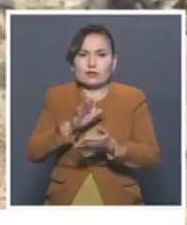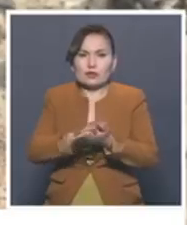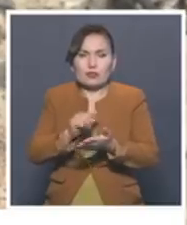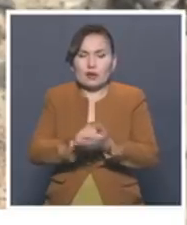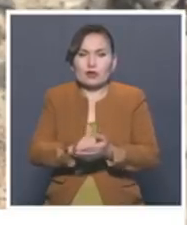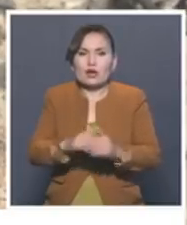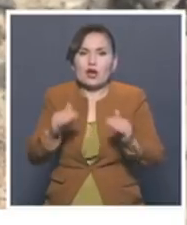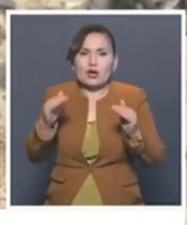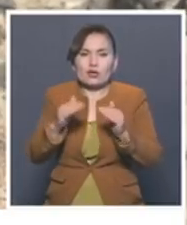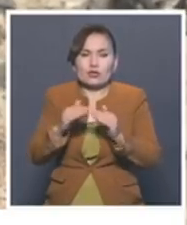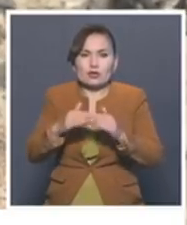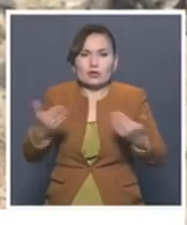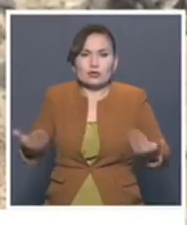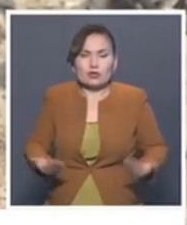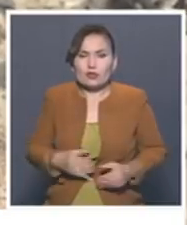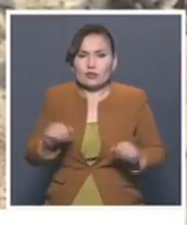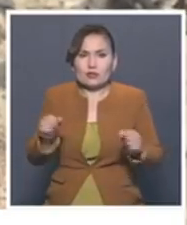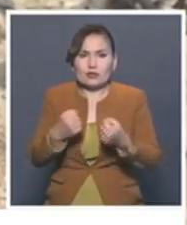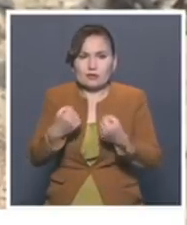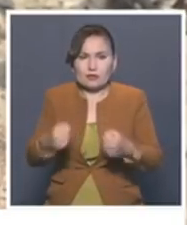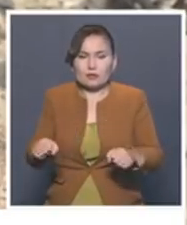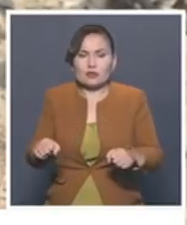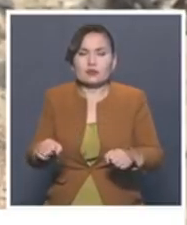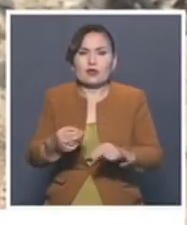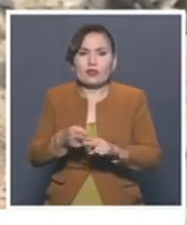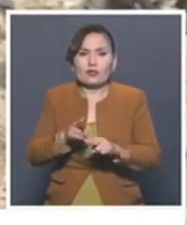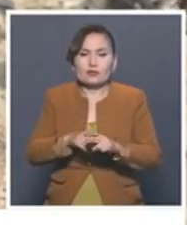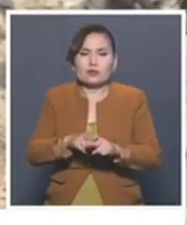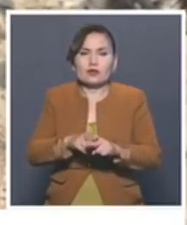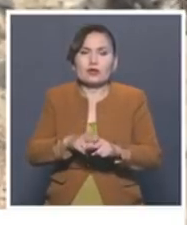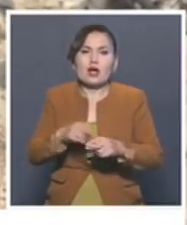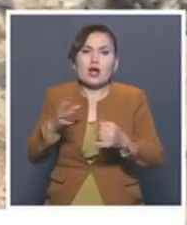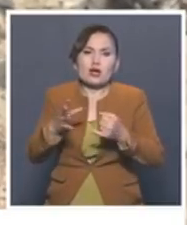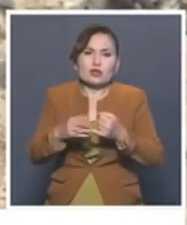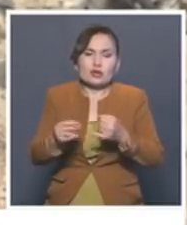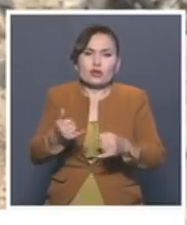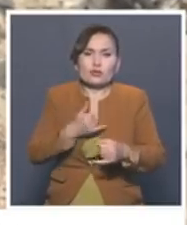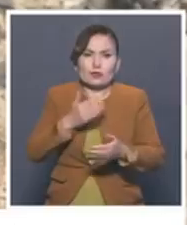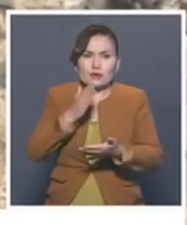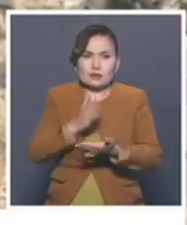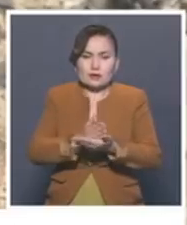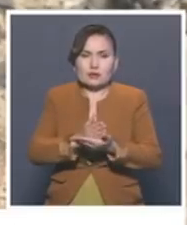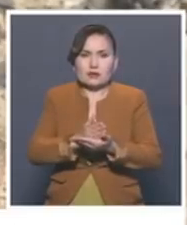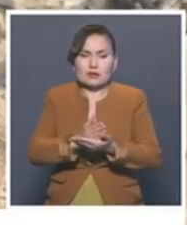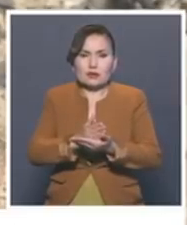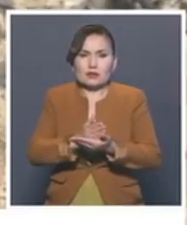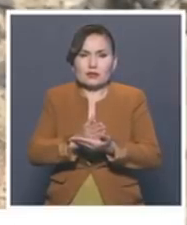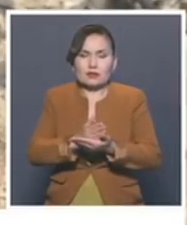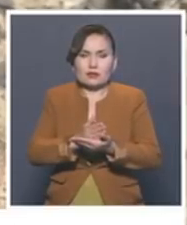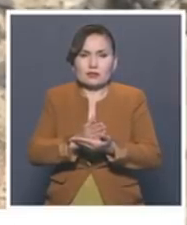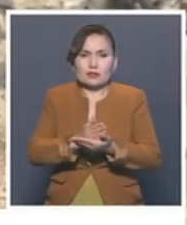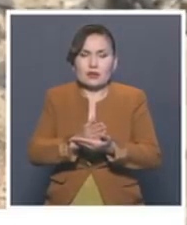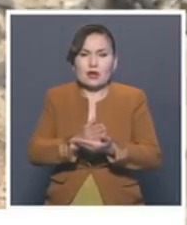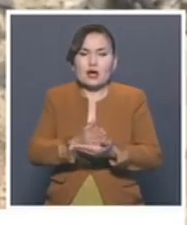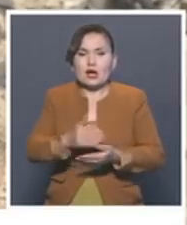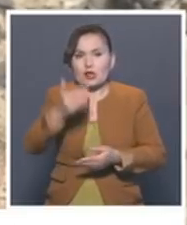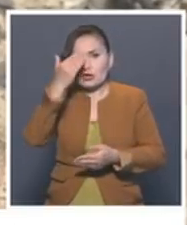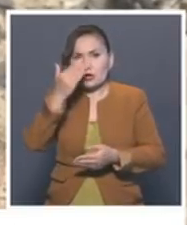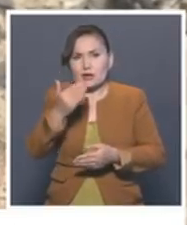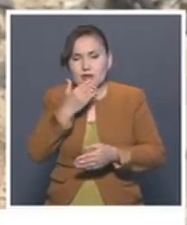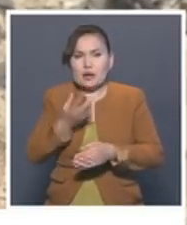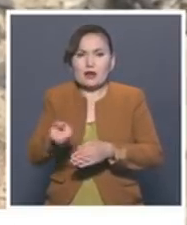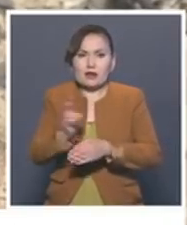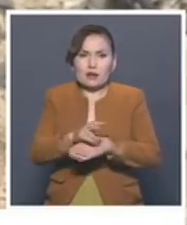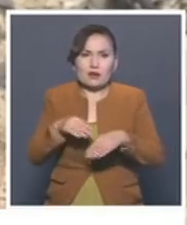барып тұрамыз. Ләж басқа біз ол жақта жер бар, басқа бар. Ол жерде тіршілікті жазда кеп істеп,